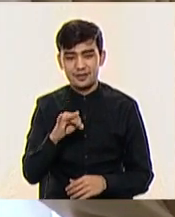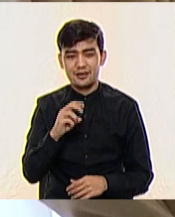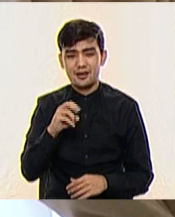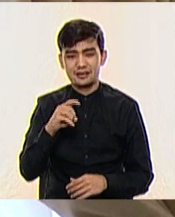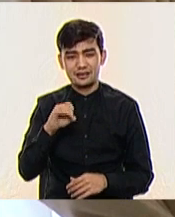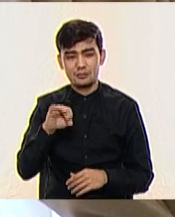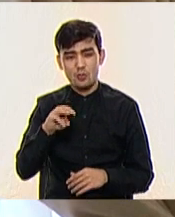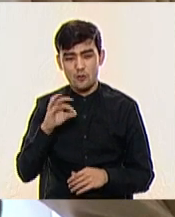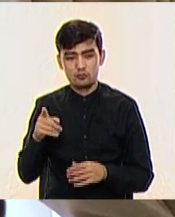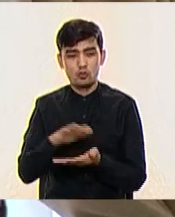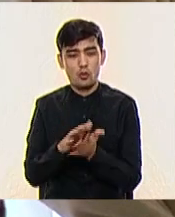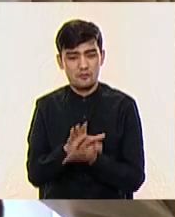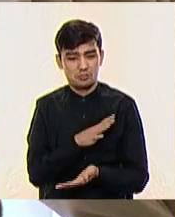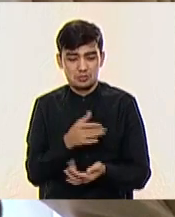келіскені.